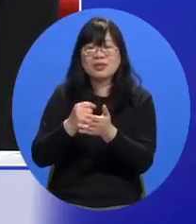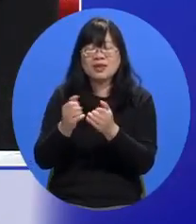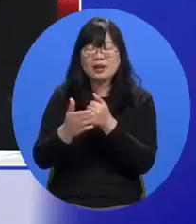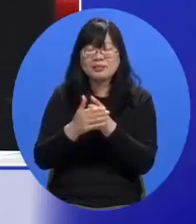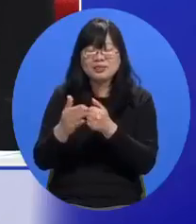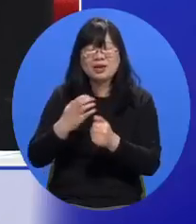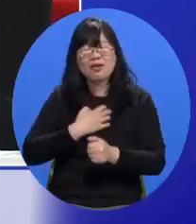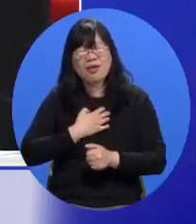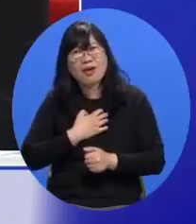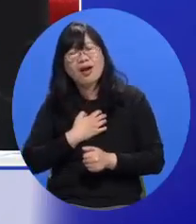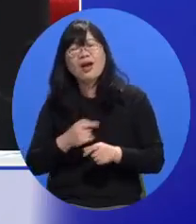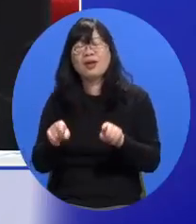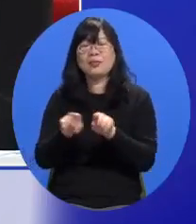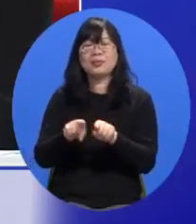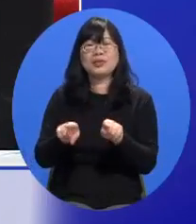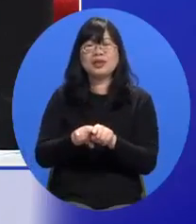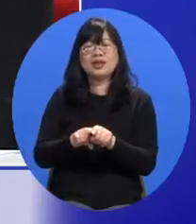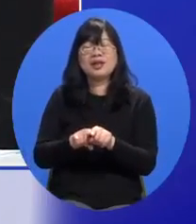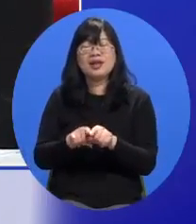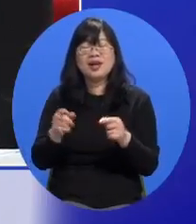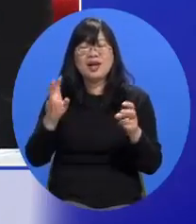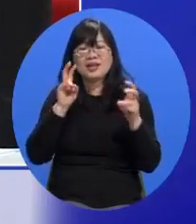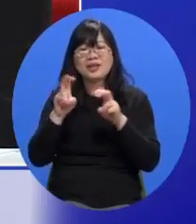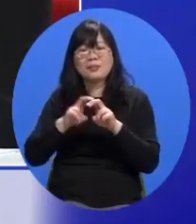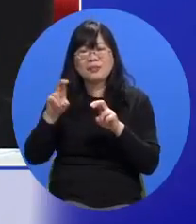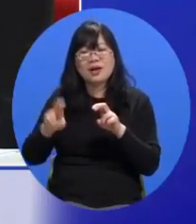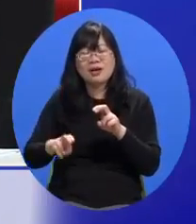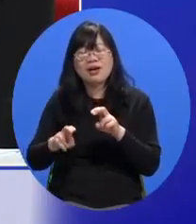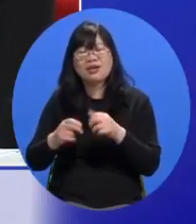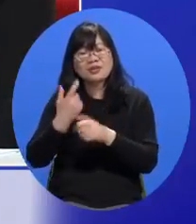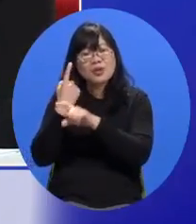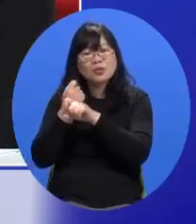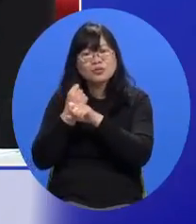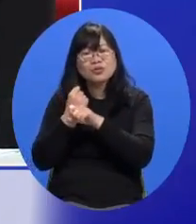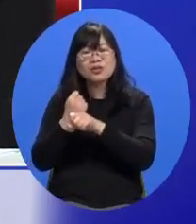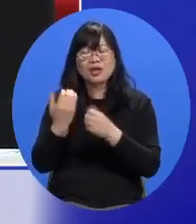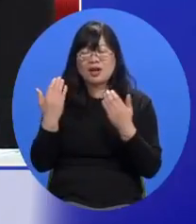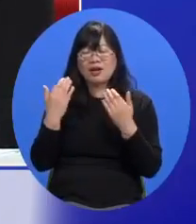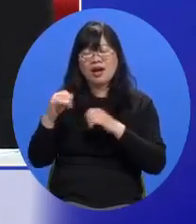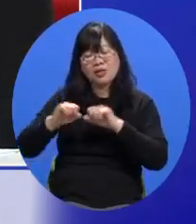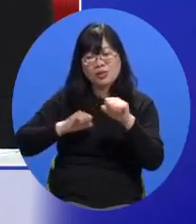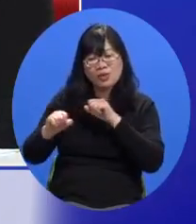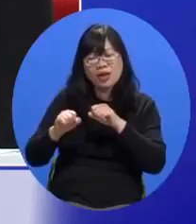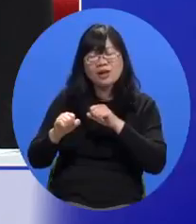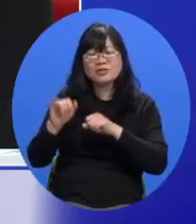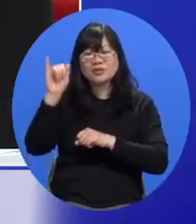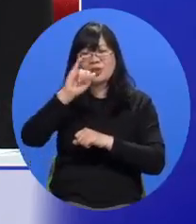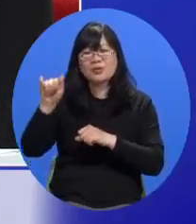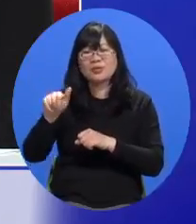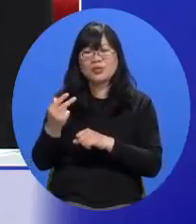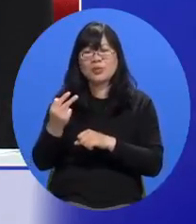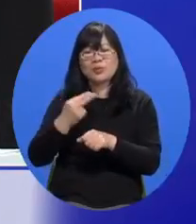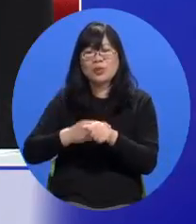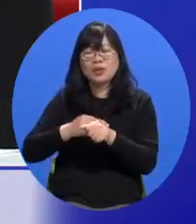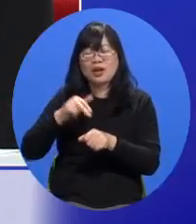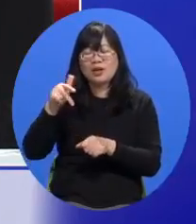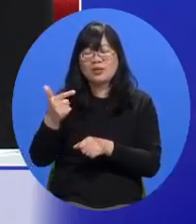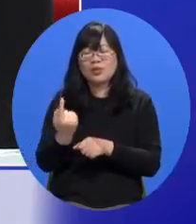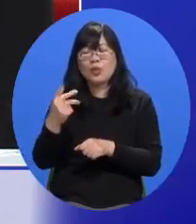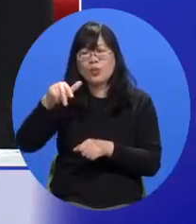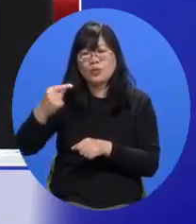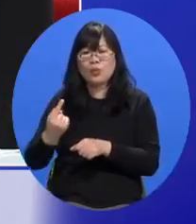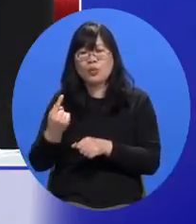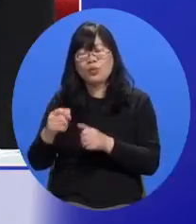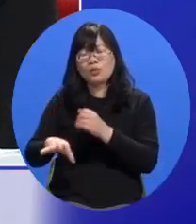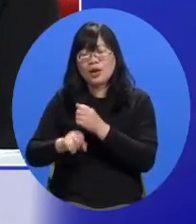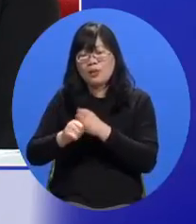졸이고 이렇게 같이 막 퇴근해서도 모여서 또 연구하고 활동하고 전교조 선생님들 중에는 제가 아는 선생님들 많고요. 또 제가